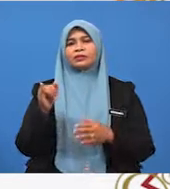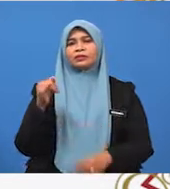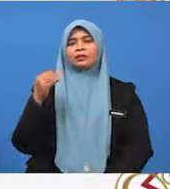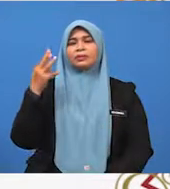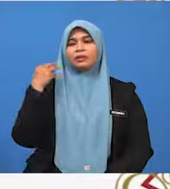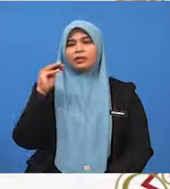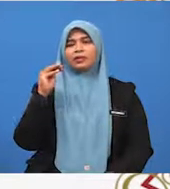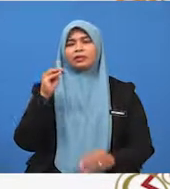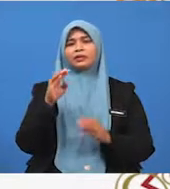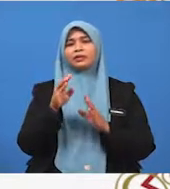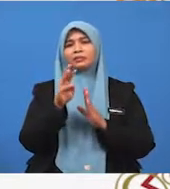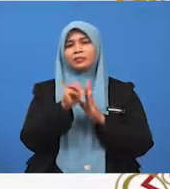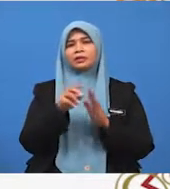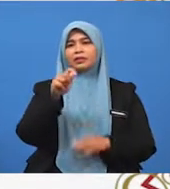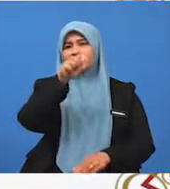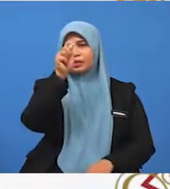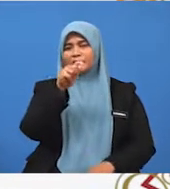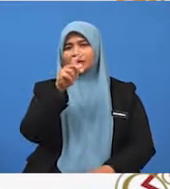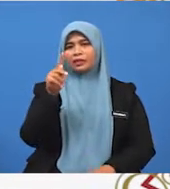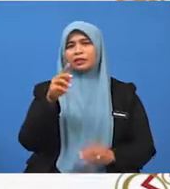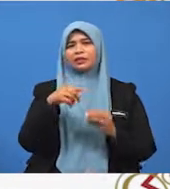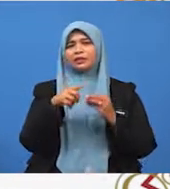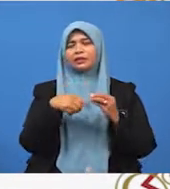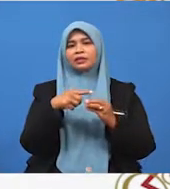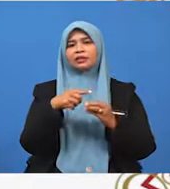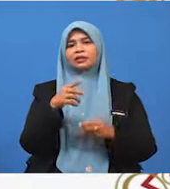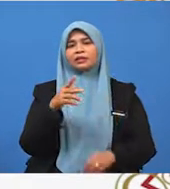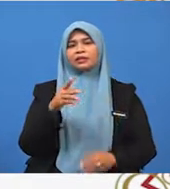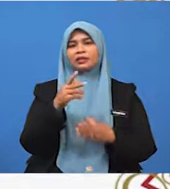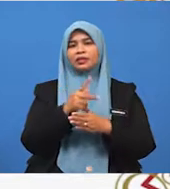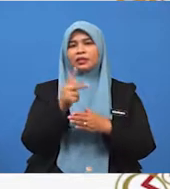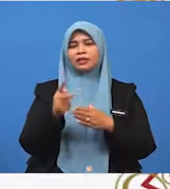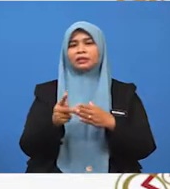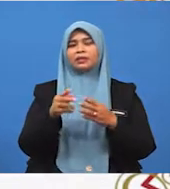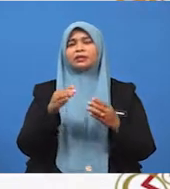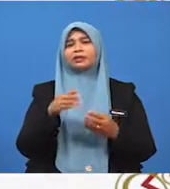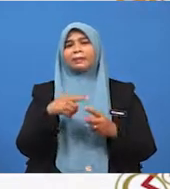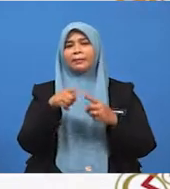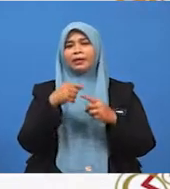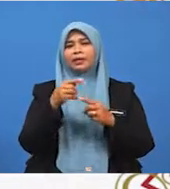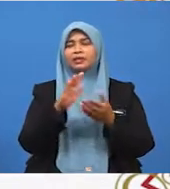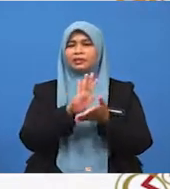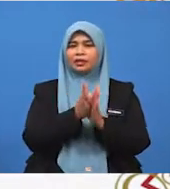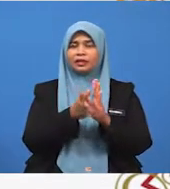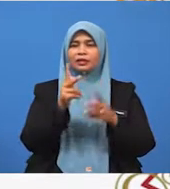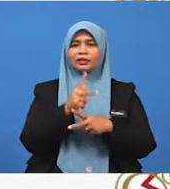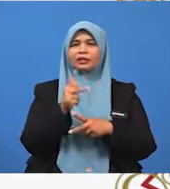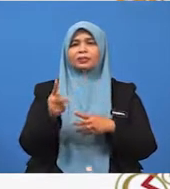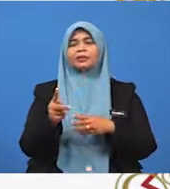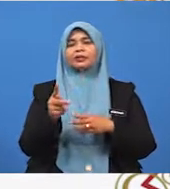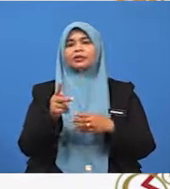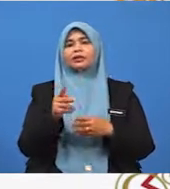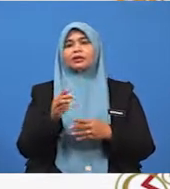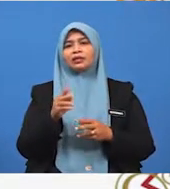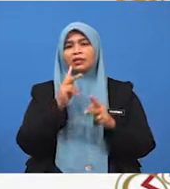kiamat? Katakanlah, sesungguhnya pengetahuan tentang kiamat itu adalah pada